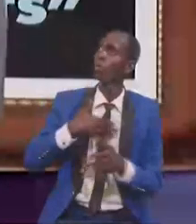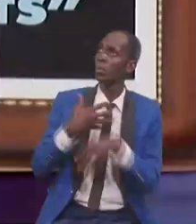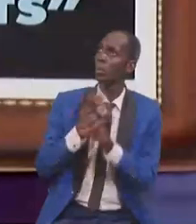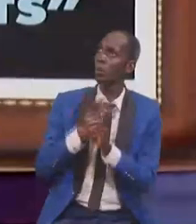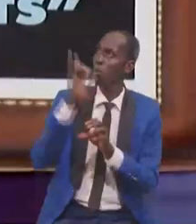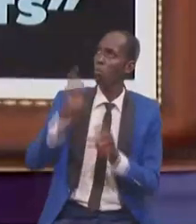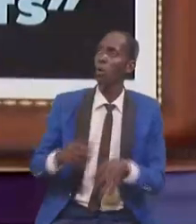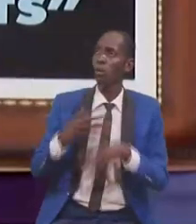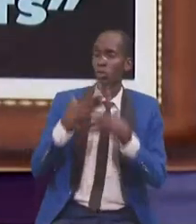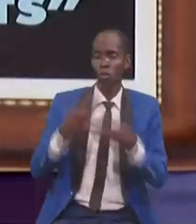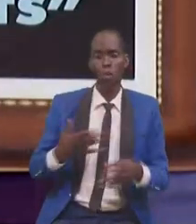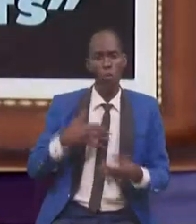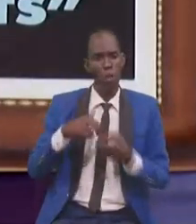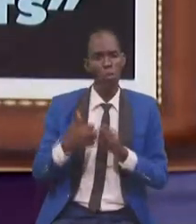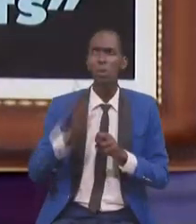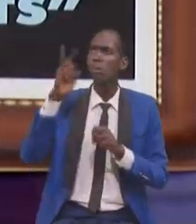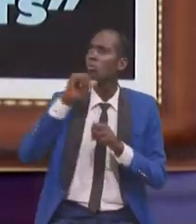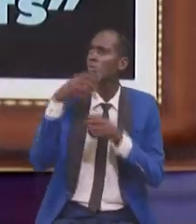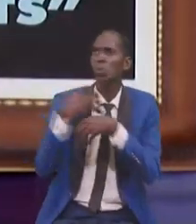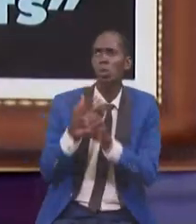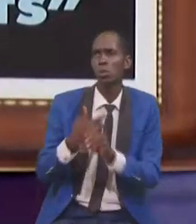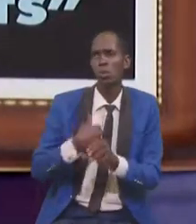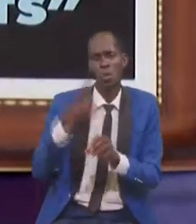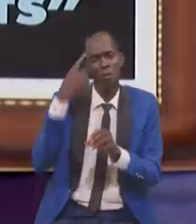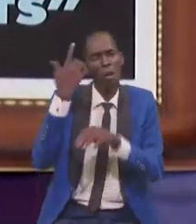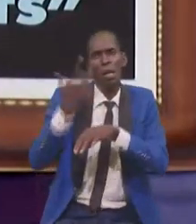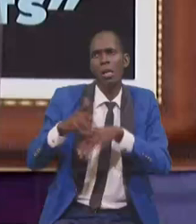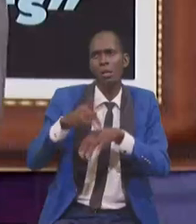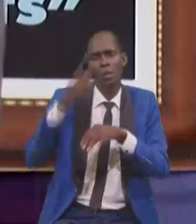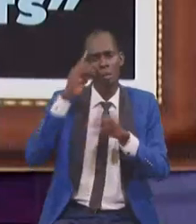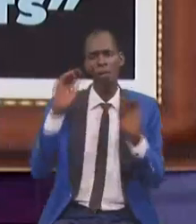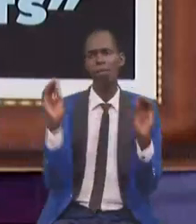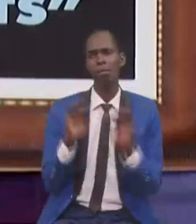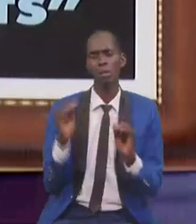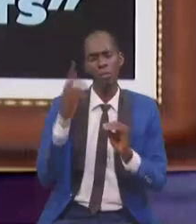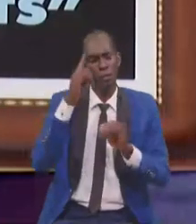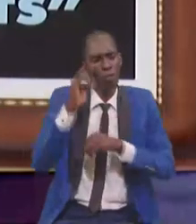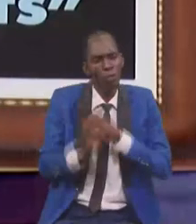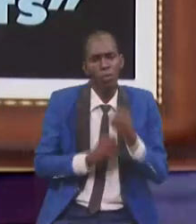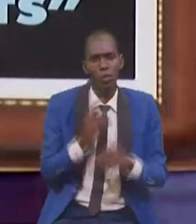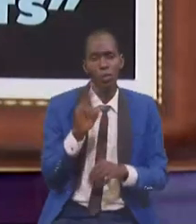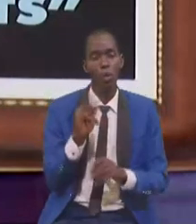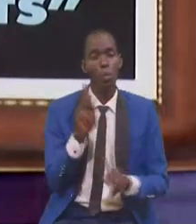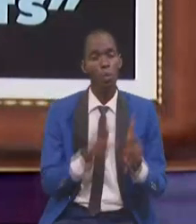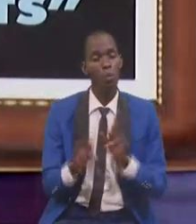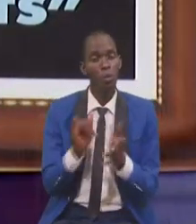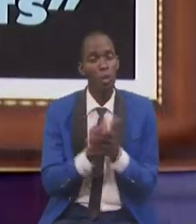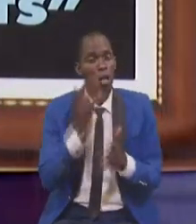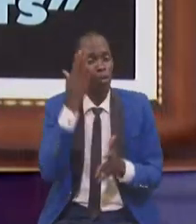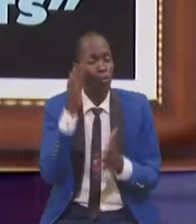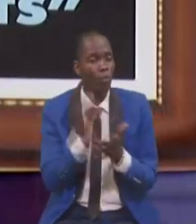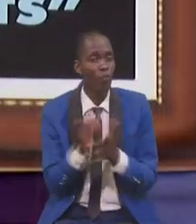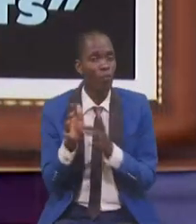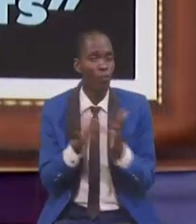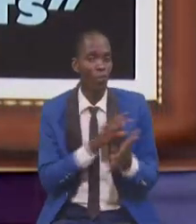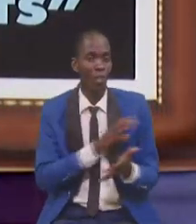problème. Il ne m'a pas créé pour rien. Il ne m'a pas créé pour la souffrance. Et les gens qui savent que Jésus-Christ est